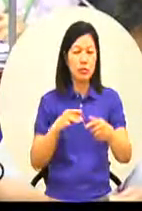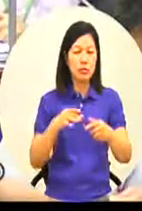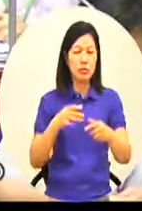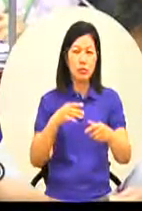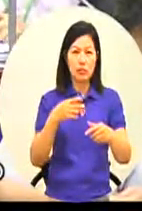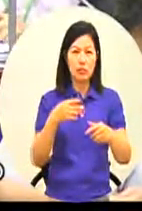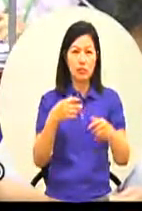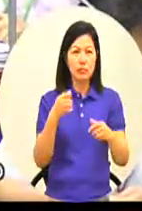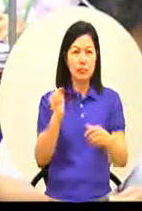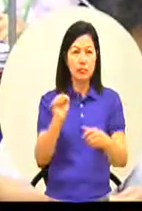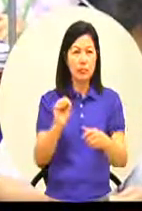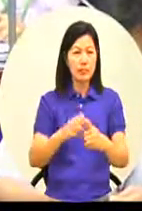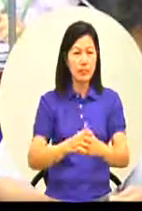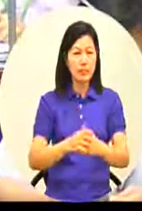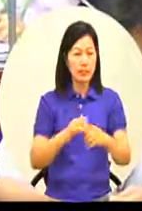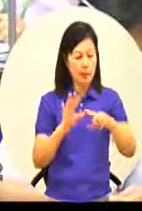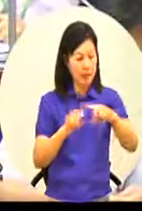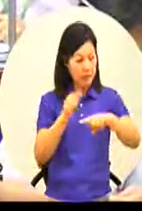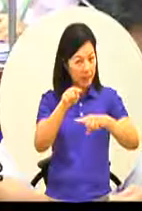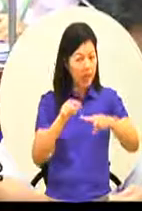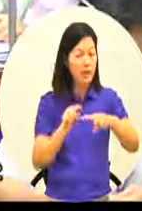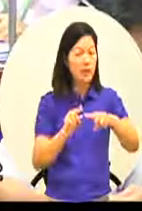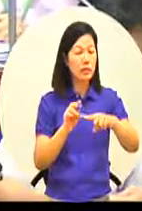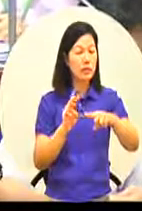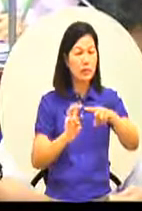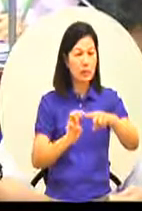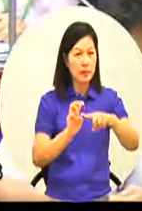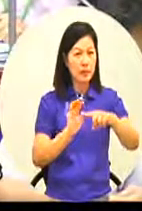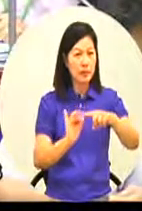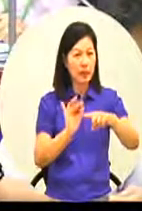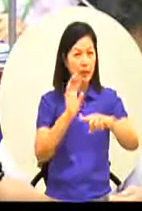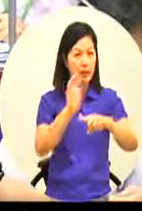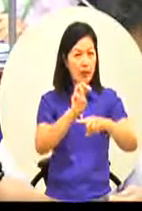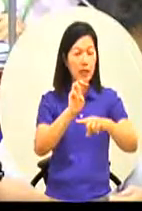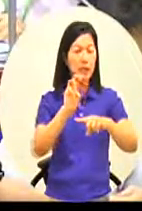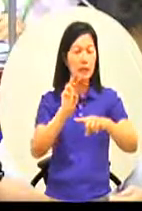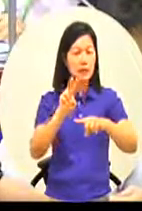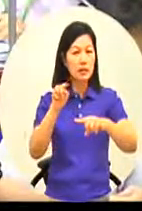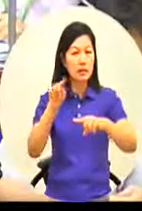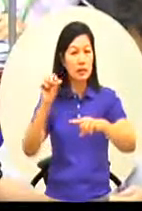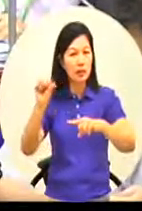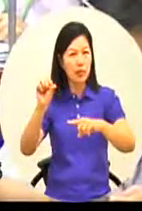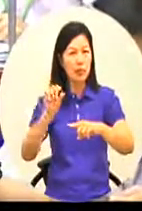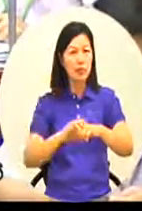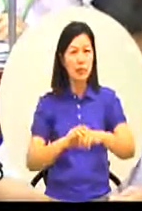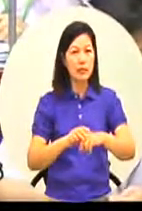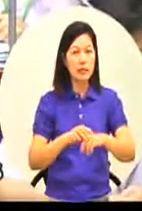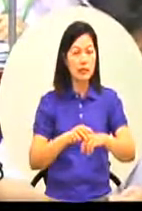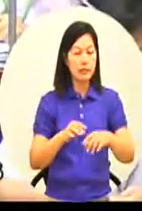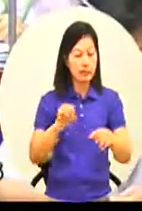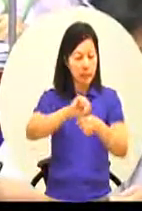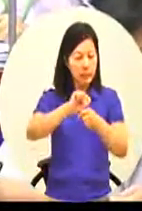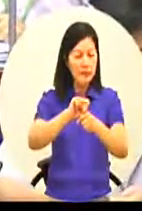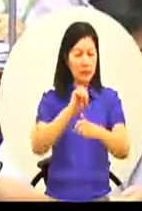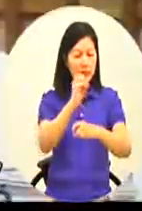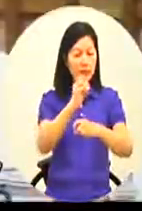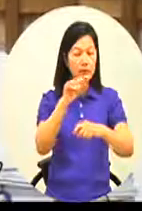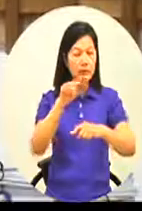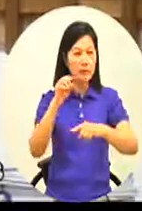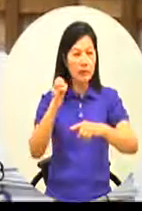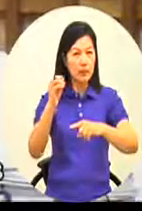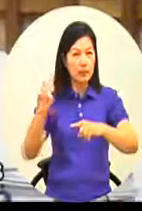内底，咱高雄市平均是32，所以咱是调32.52尔，加一0.02。 咱